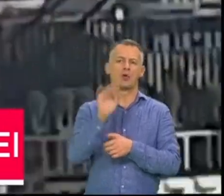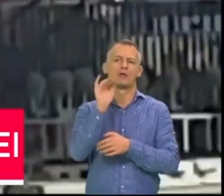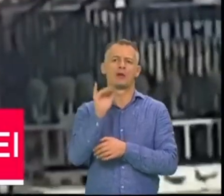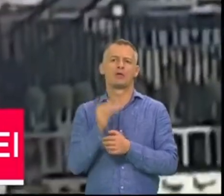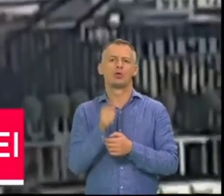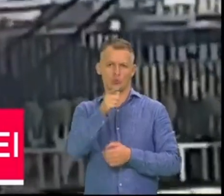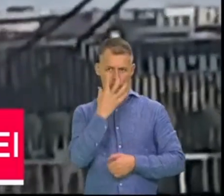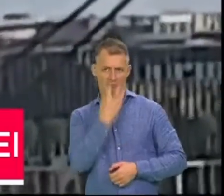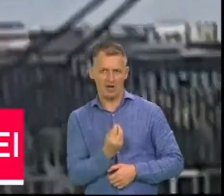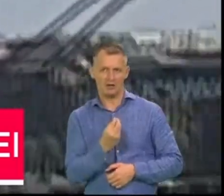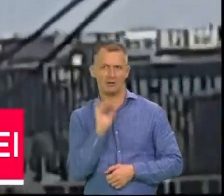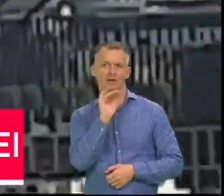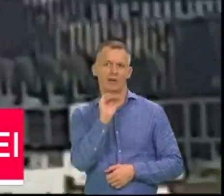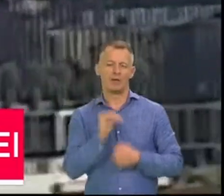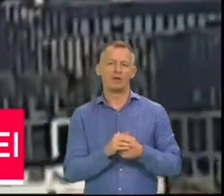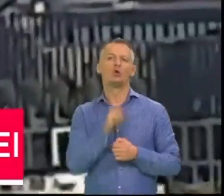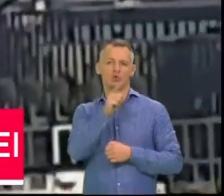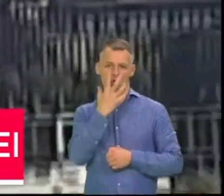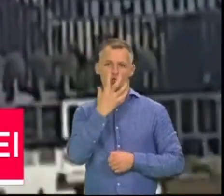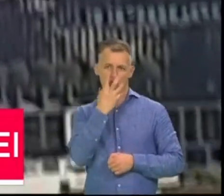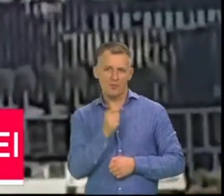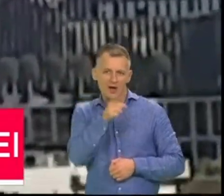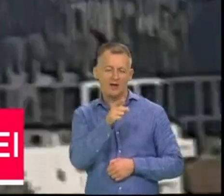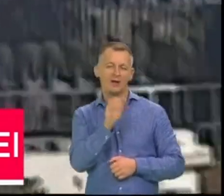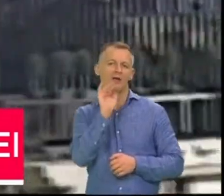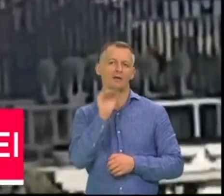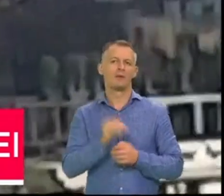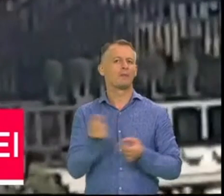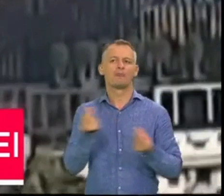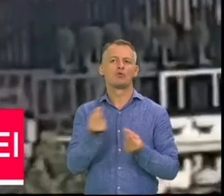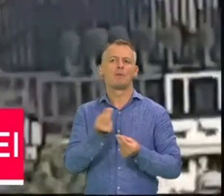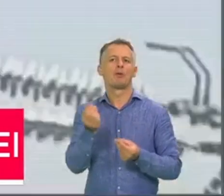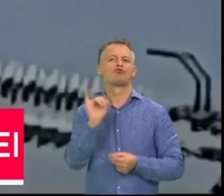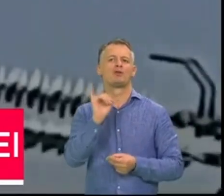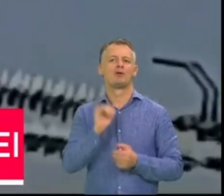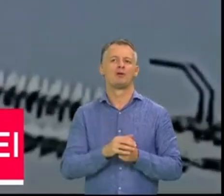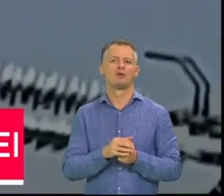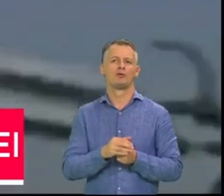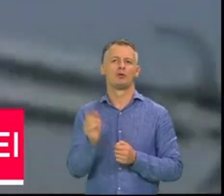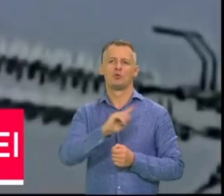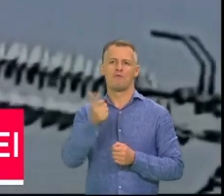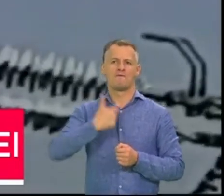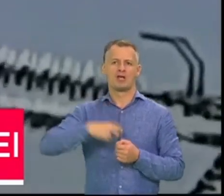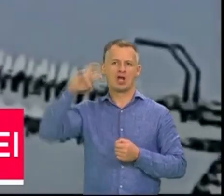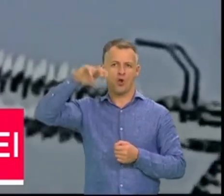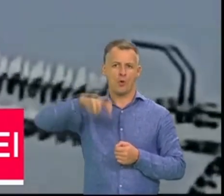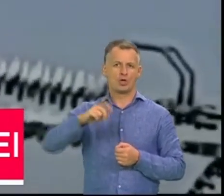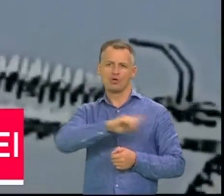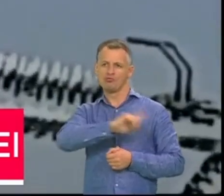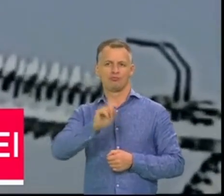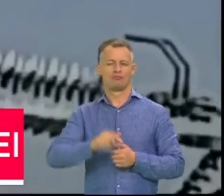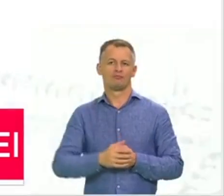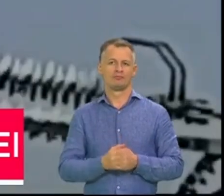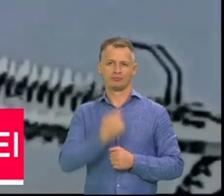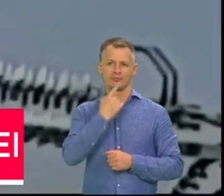E supărat? E supărat? De ce, pe cine? Nu vrei să cobori?